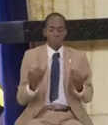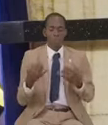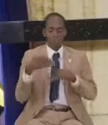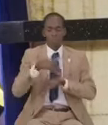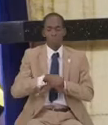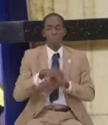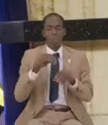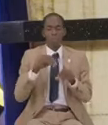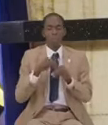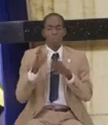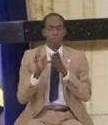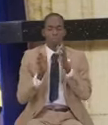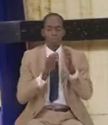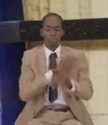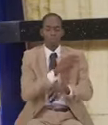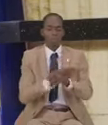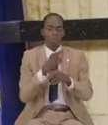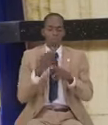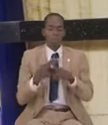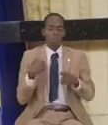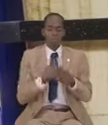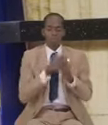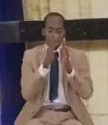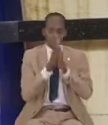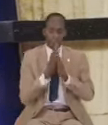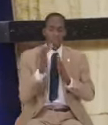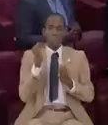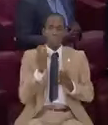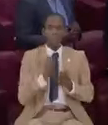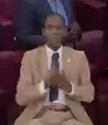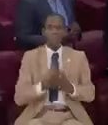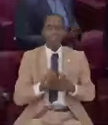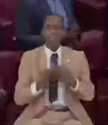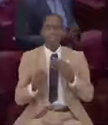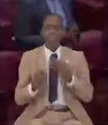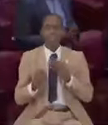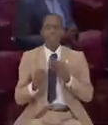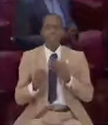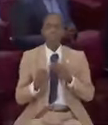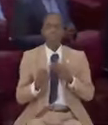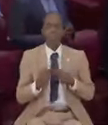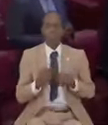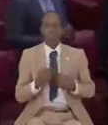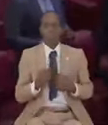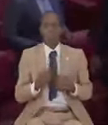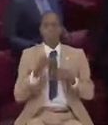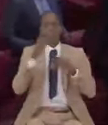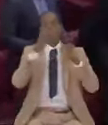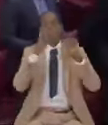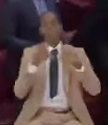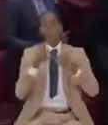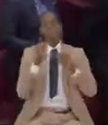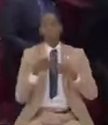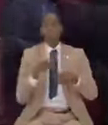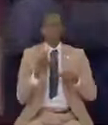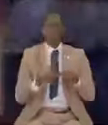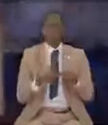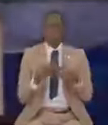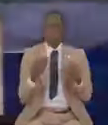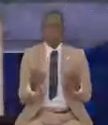vie même ce soir au nom puissant de Jésus nous prions nous avons bénis ça soyez vous nous allons